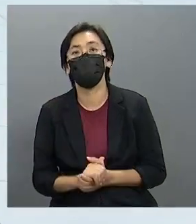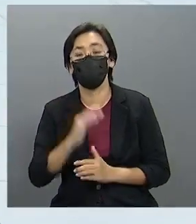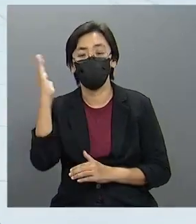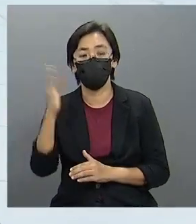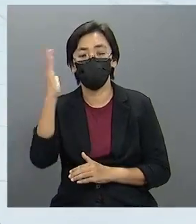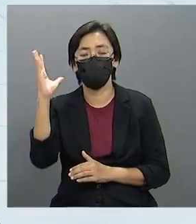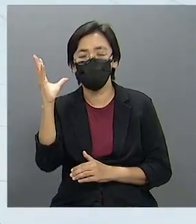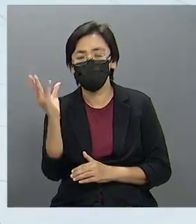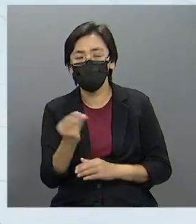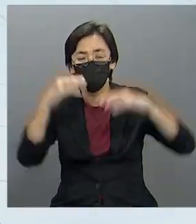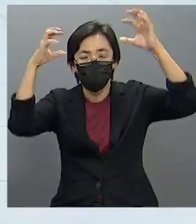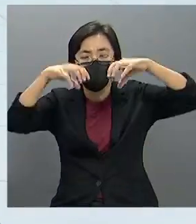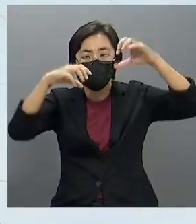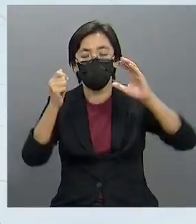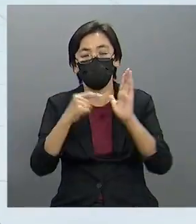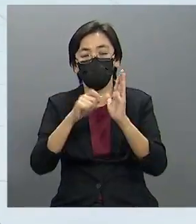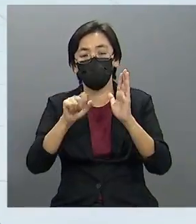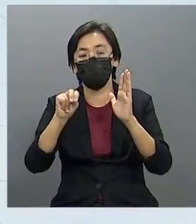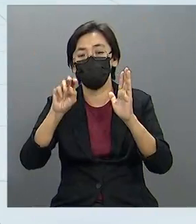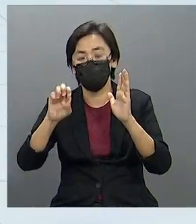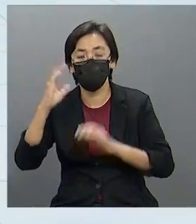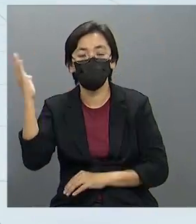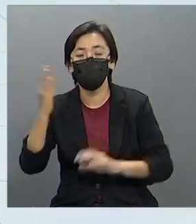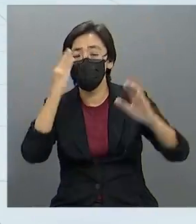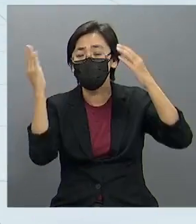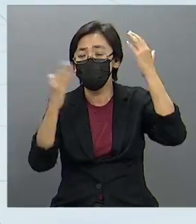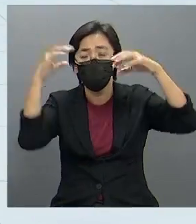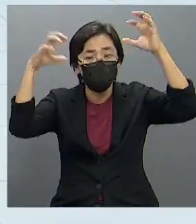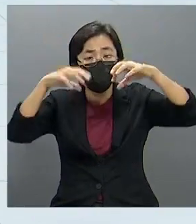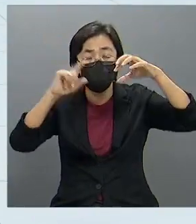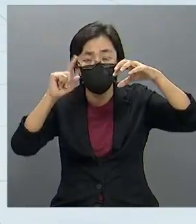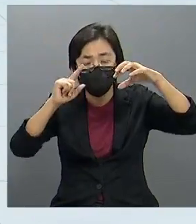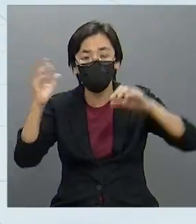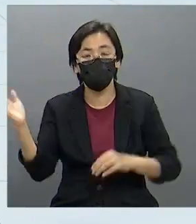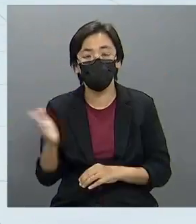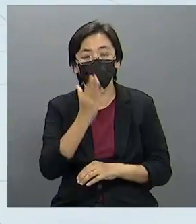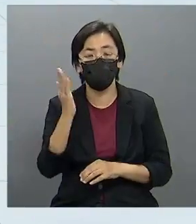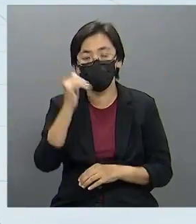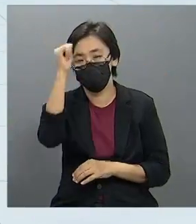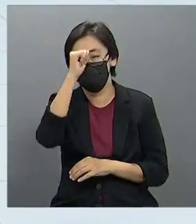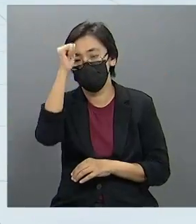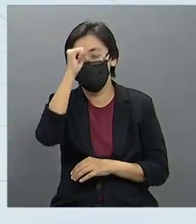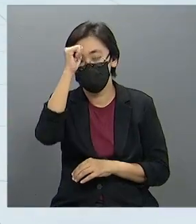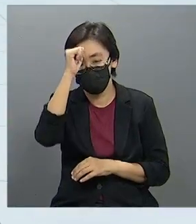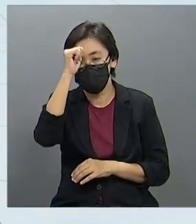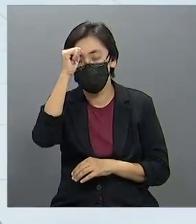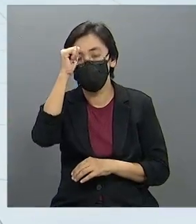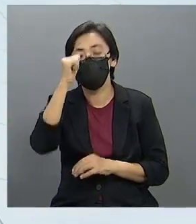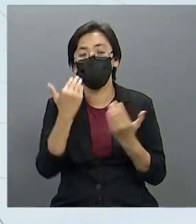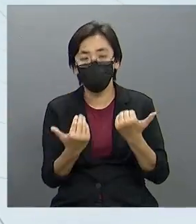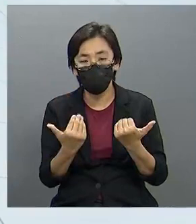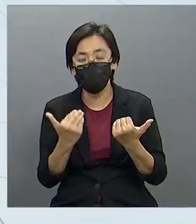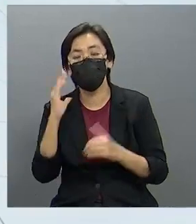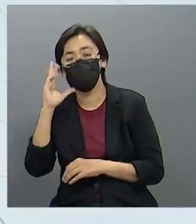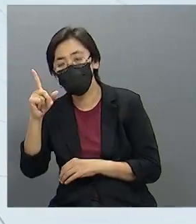คาวพยุนิกำลงเครอนตัวม่มหน้าไปทางบรีเวณประเทศอินเดียคดวาจะไปขึนฝั่งที่นั่นใชวระหวางวันนี้ถึว่านคร่งนี้ถ